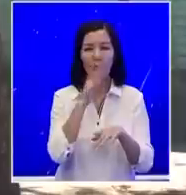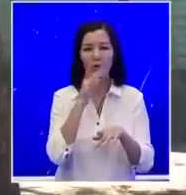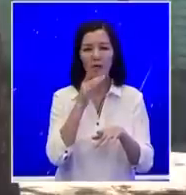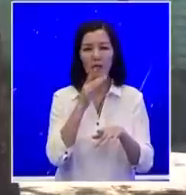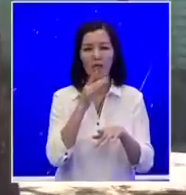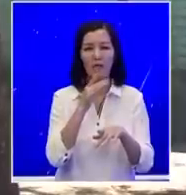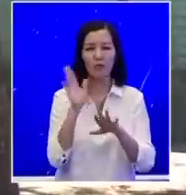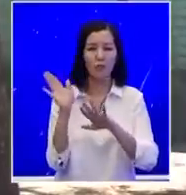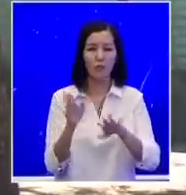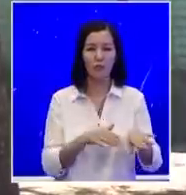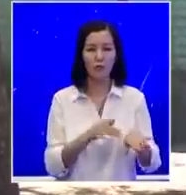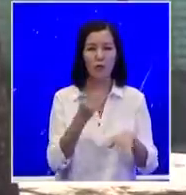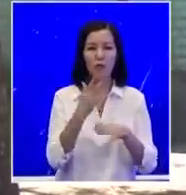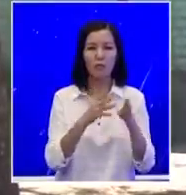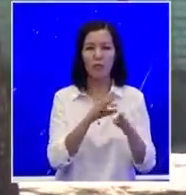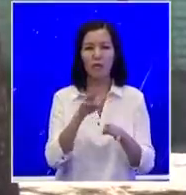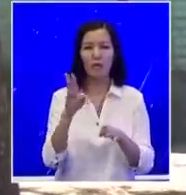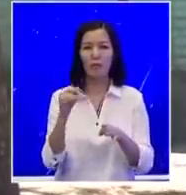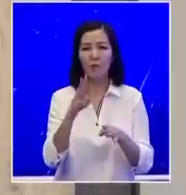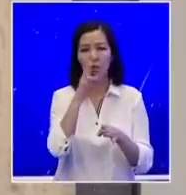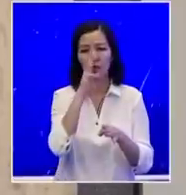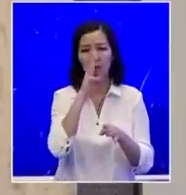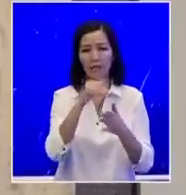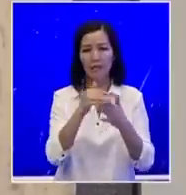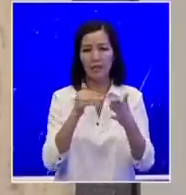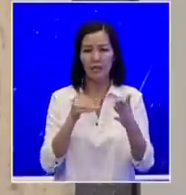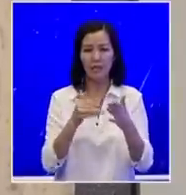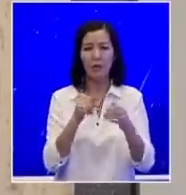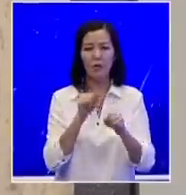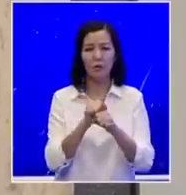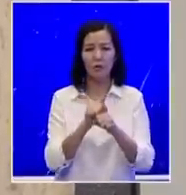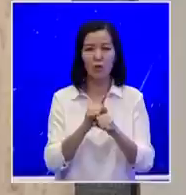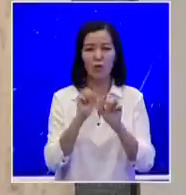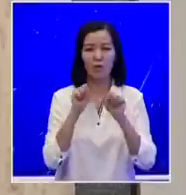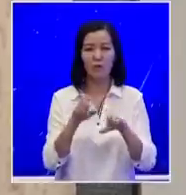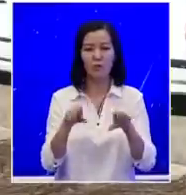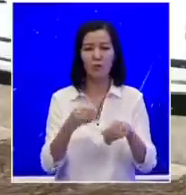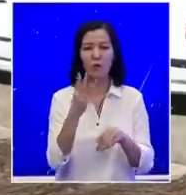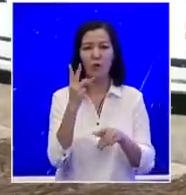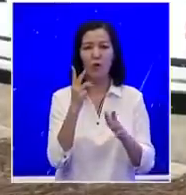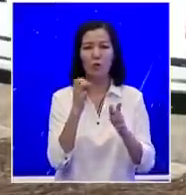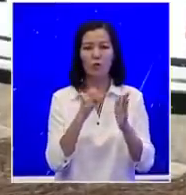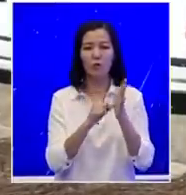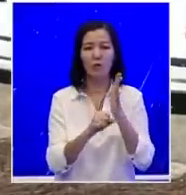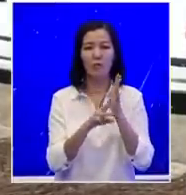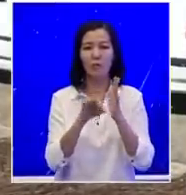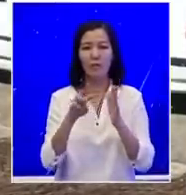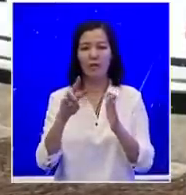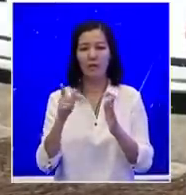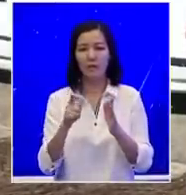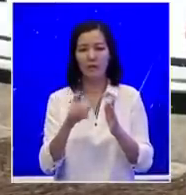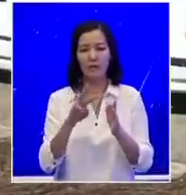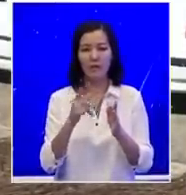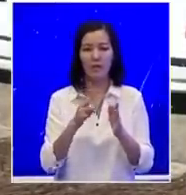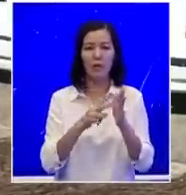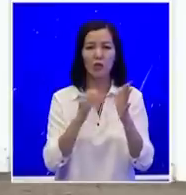мемлекет 1,5 миллион кәсіпкердің несиесін кейін төлеуге мүмкіндік берді. Теңгемен шақсақ 360 миллиардтан асады. Тағы